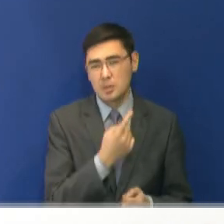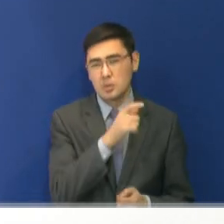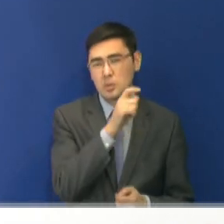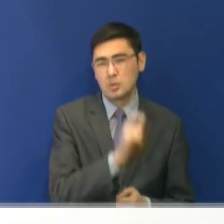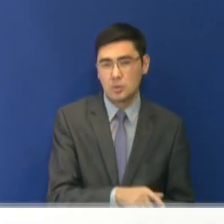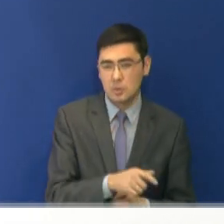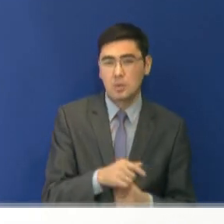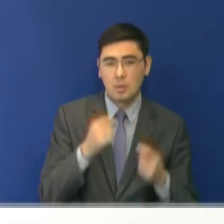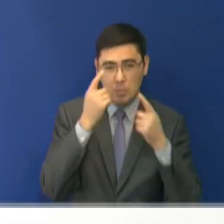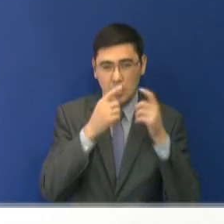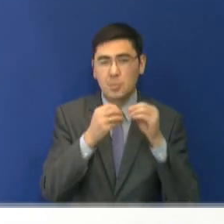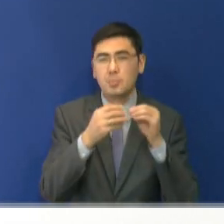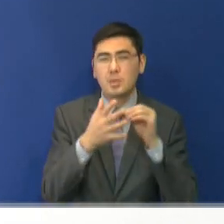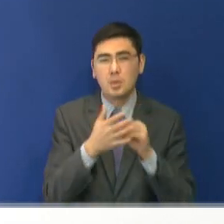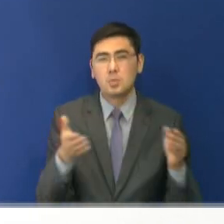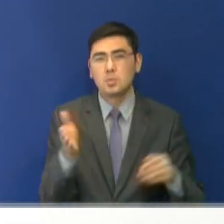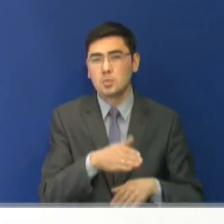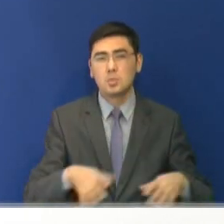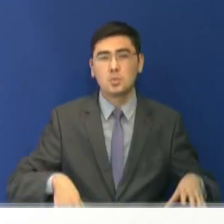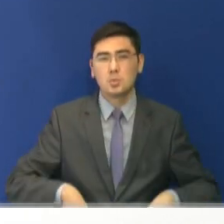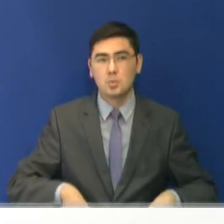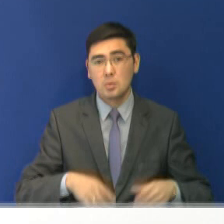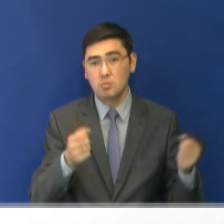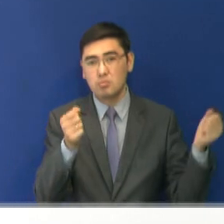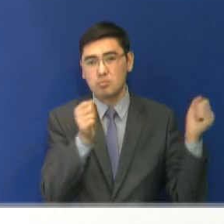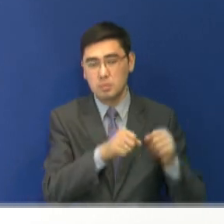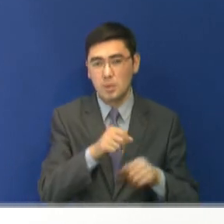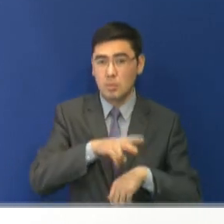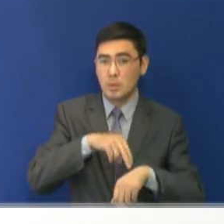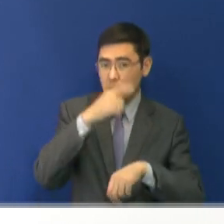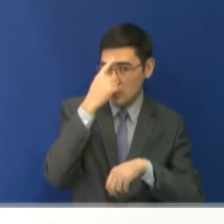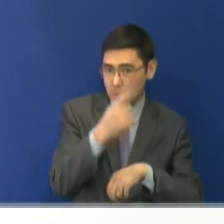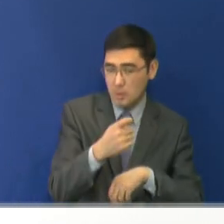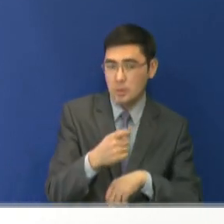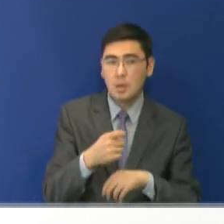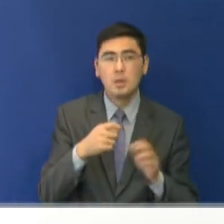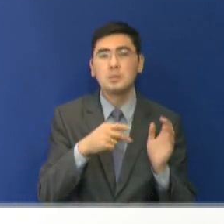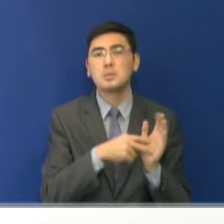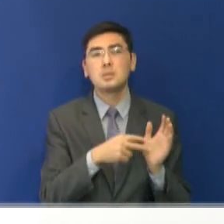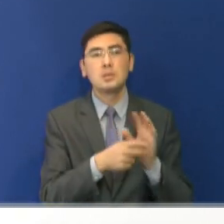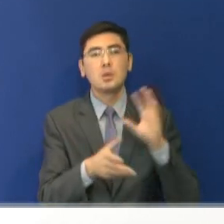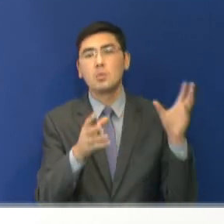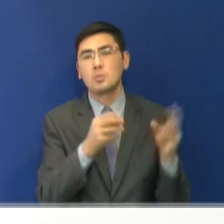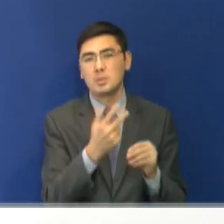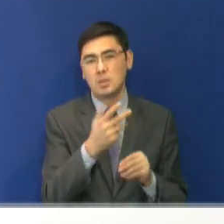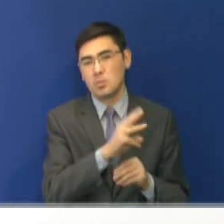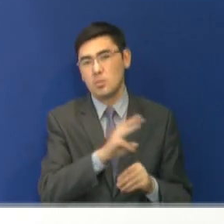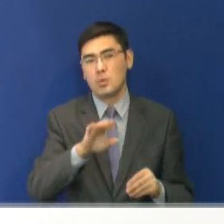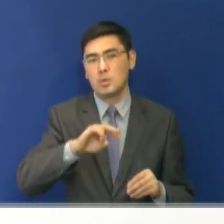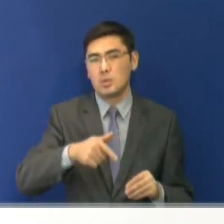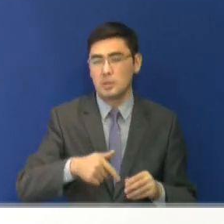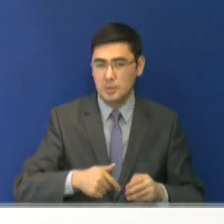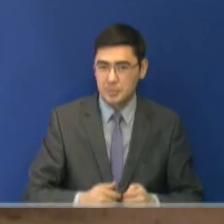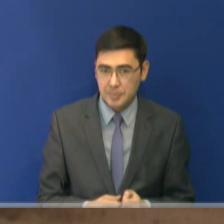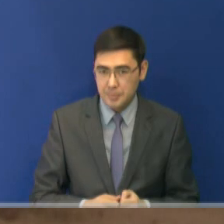голов лошадей с вольного выпаса. В результате ему причинен материальный ущерб на сумму более 3 миллионов тенге. Данный факт был внесен в единый